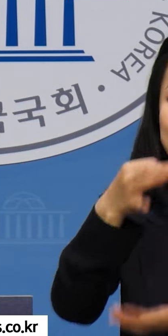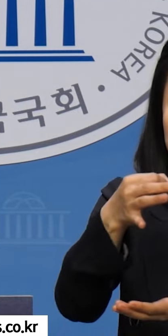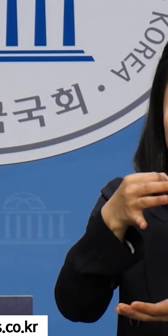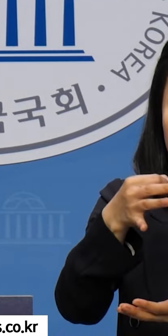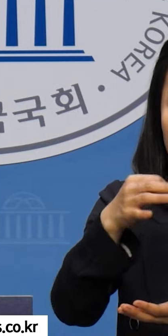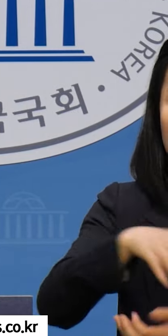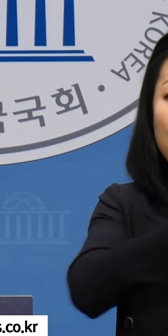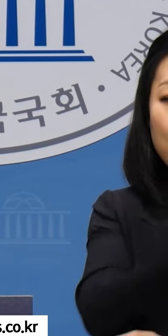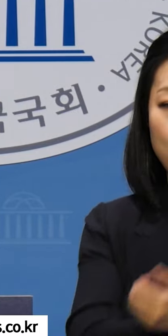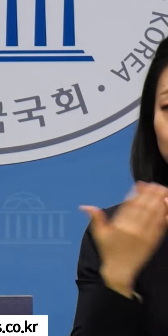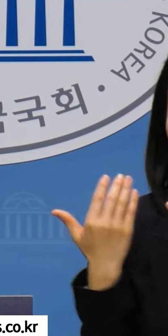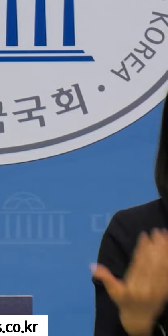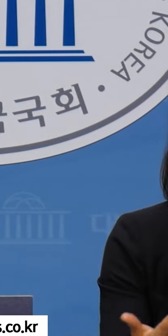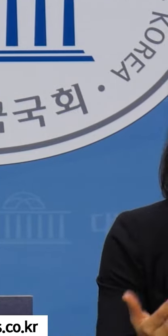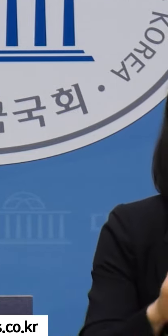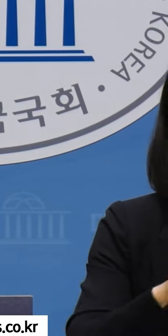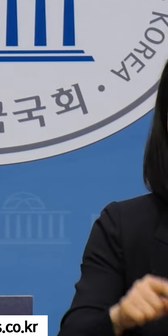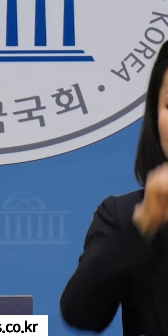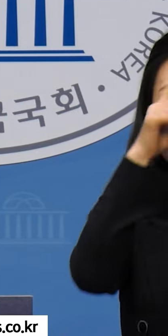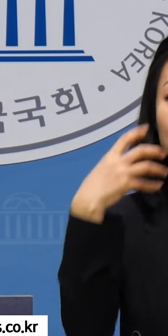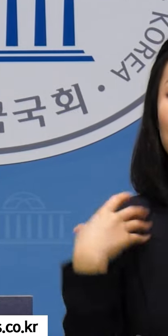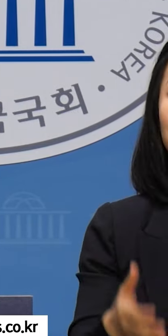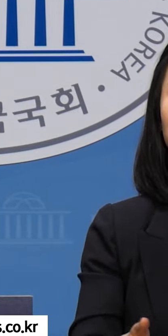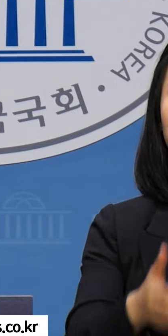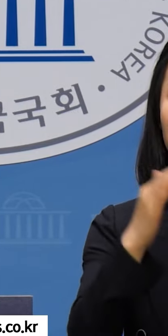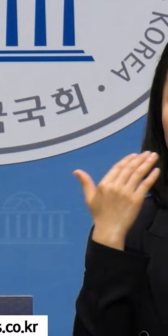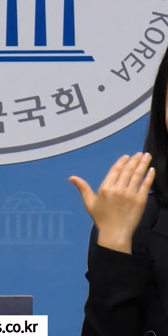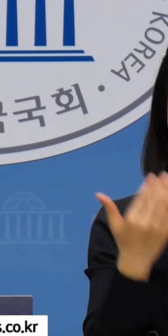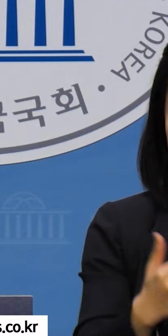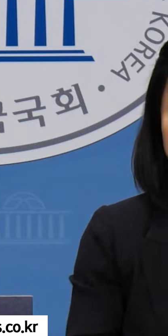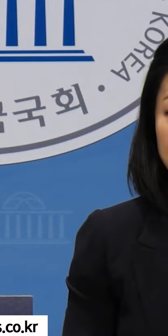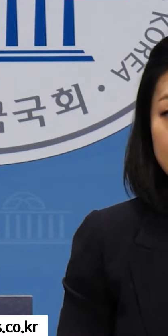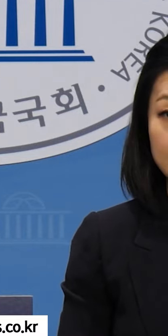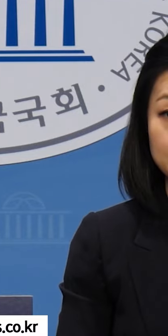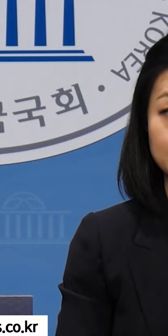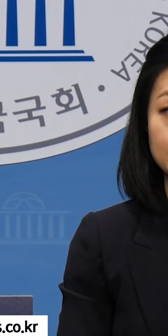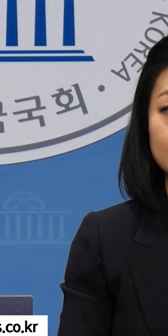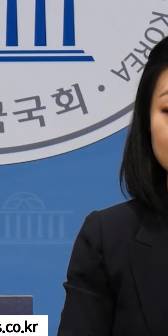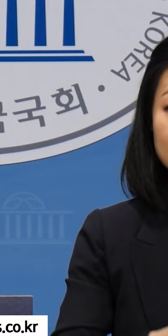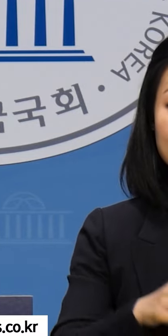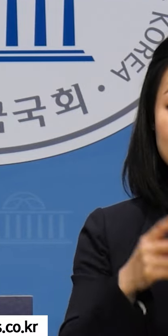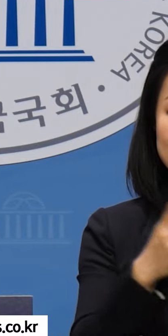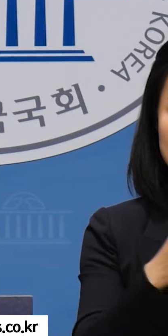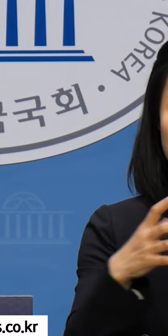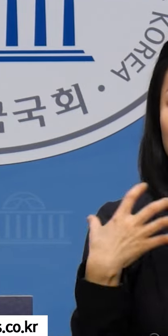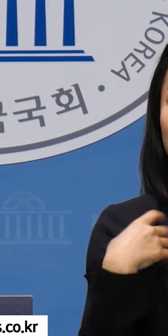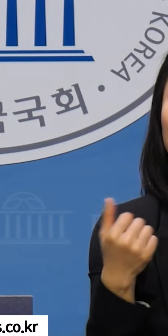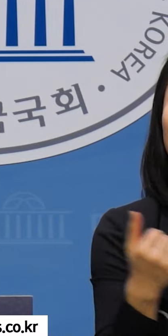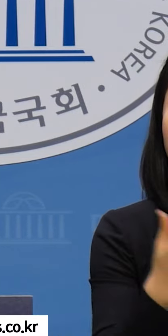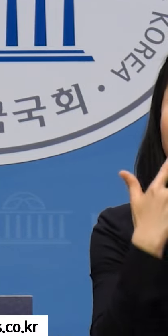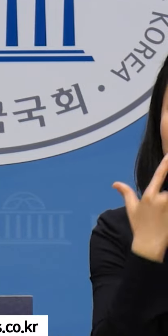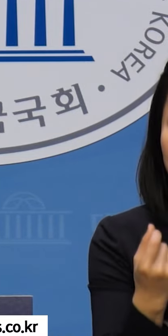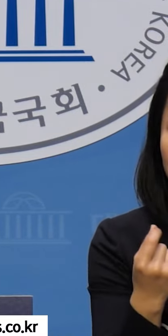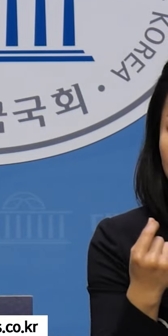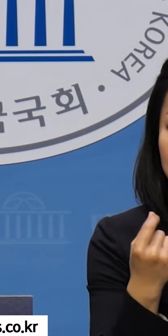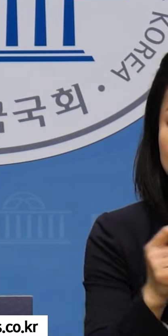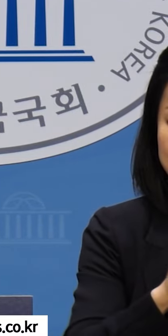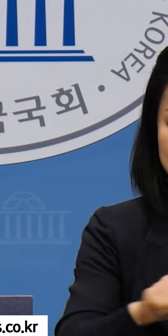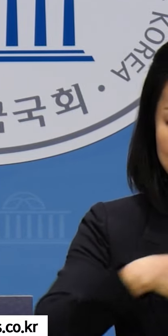있는 지방정부 수립 방안을 마련하겠습니다 제 2 국무회의 격인 지방자치 분권